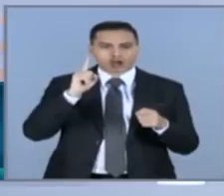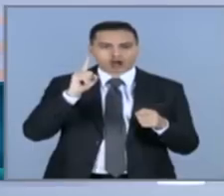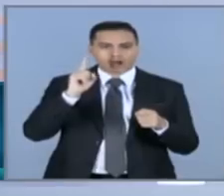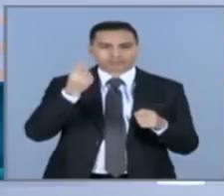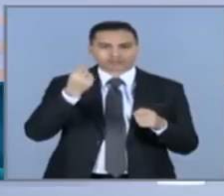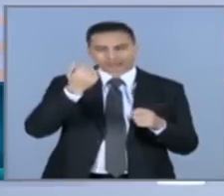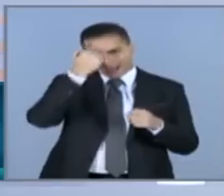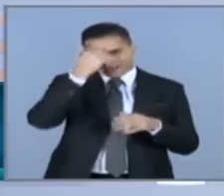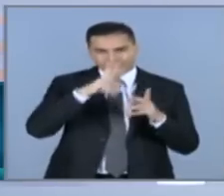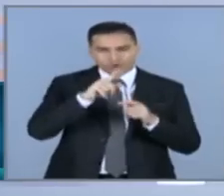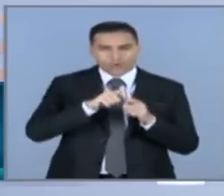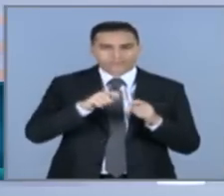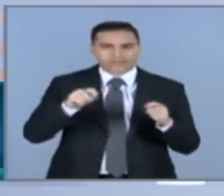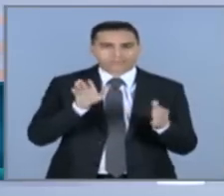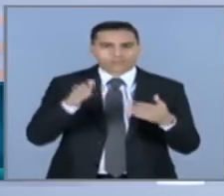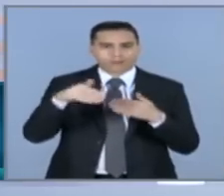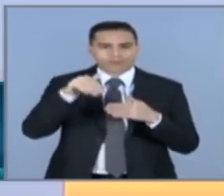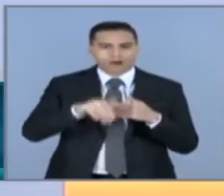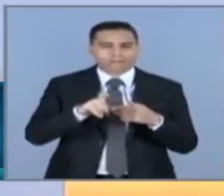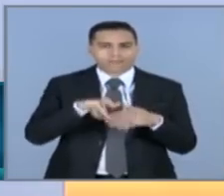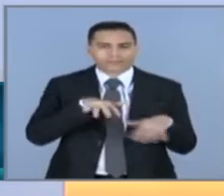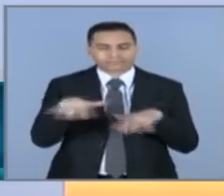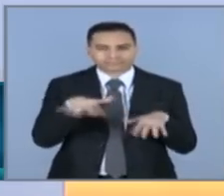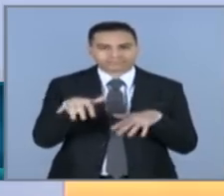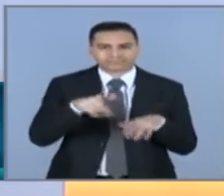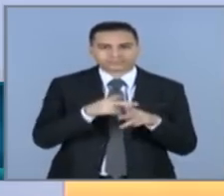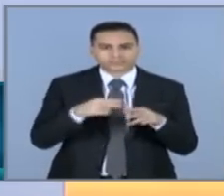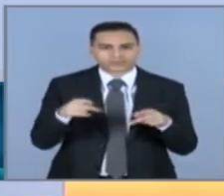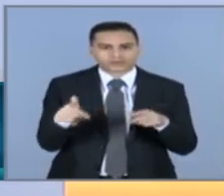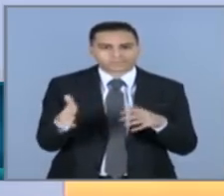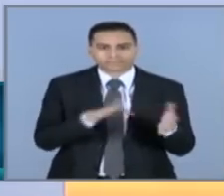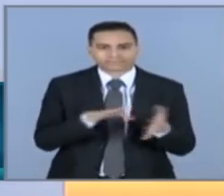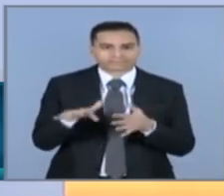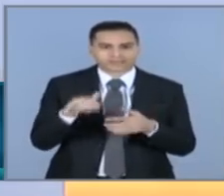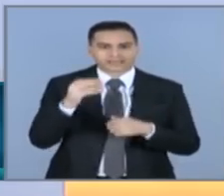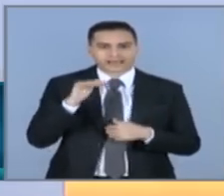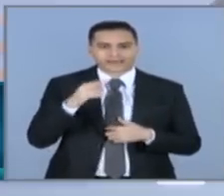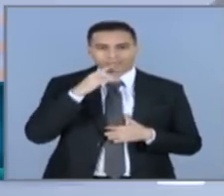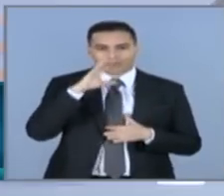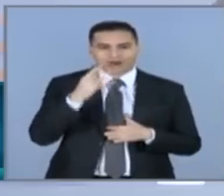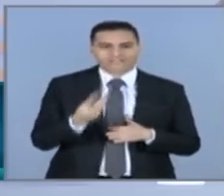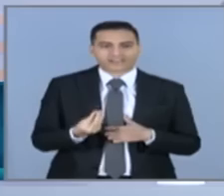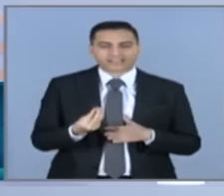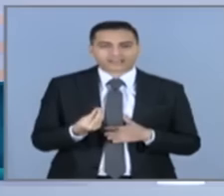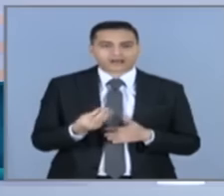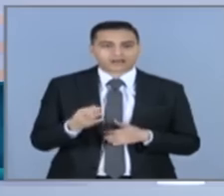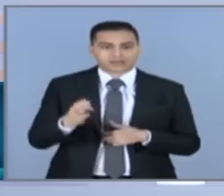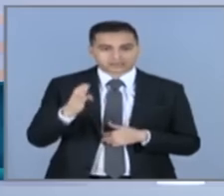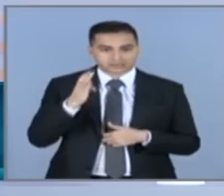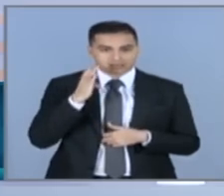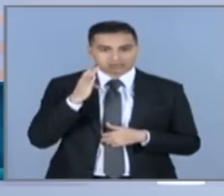معناها المياه المتلألئة؟ يحيى إجابتك. أفريقيا. أفريقيا